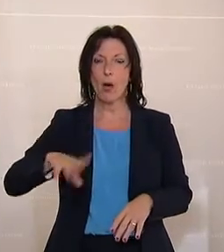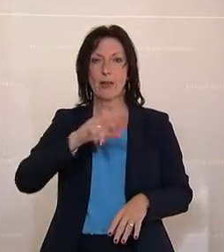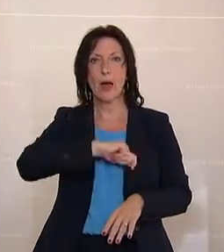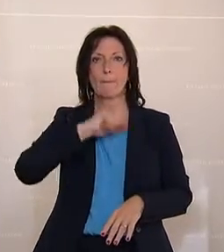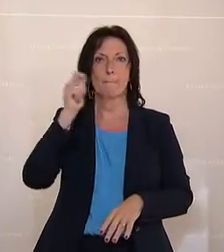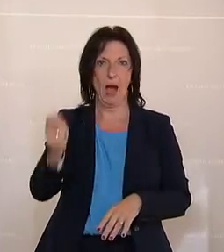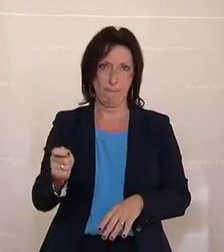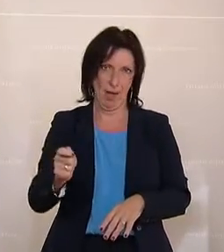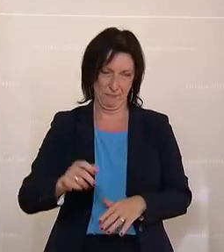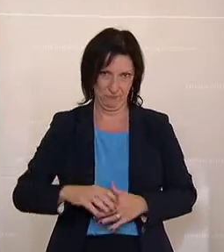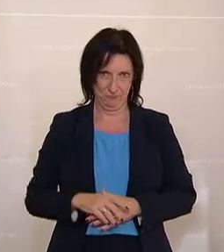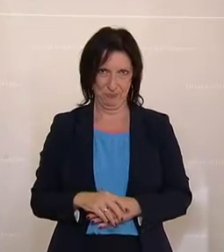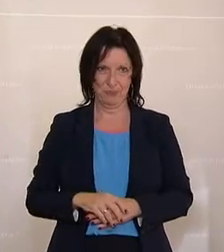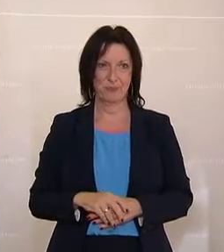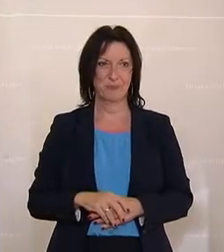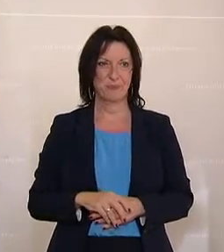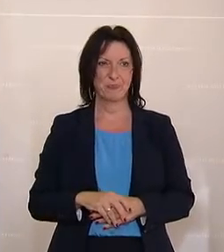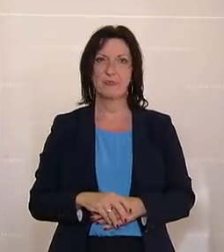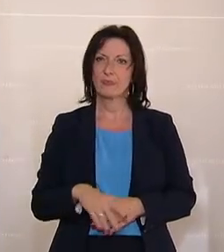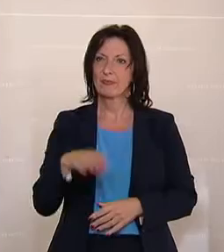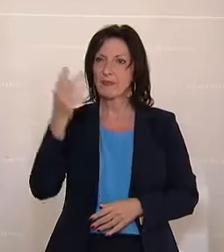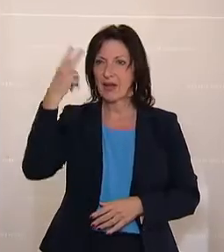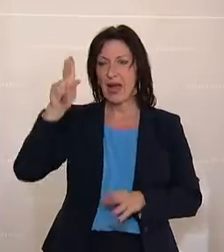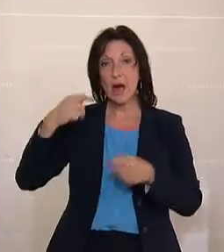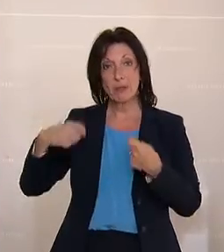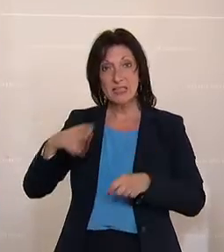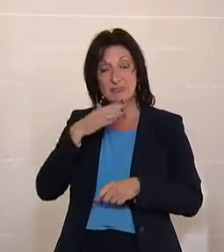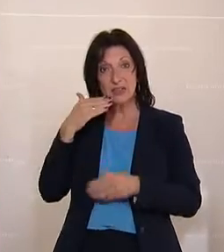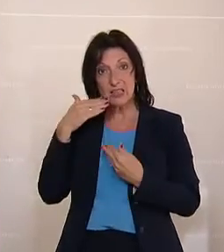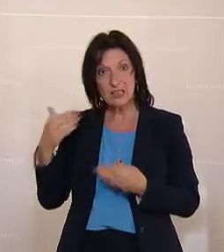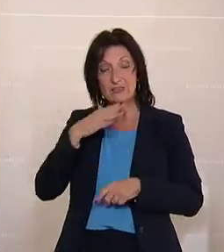Anpatzen von Behörden, nein, das werde es im U-Ausschuss nicht geben, betont er.